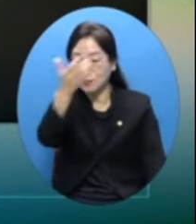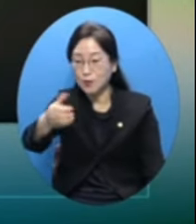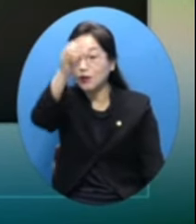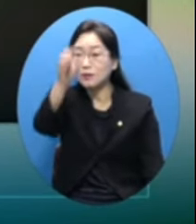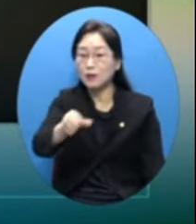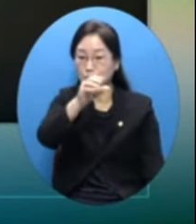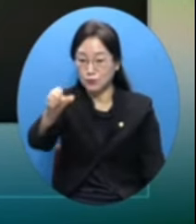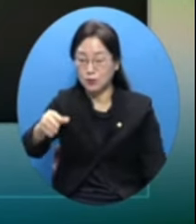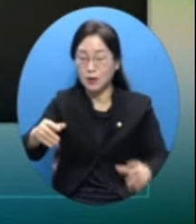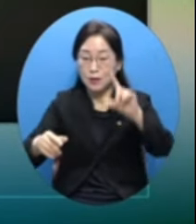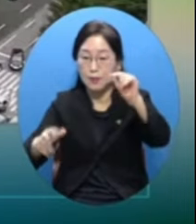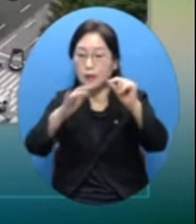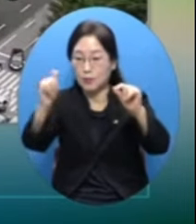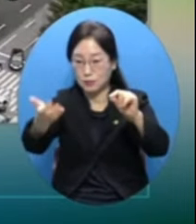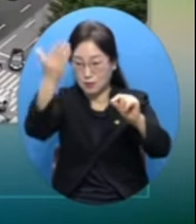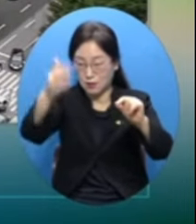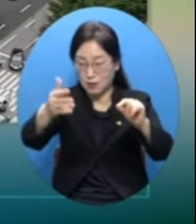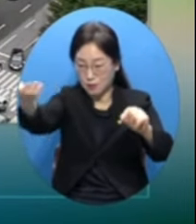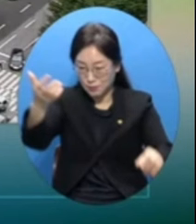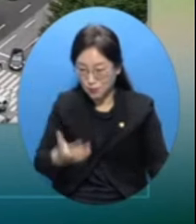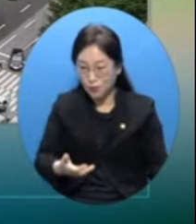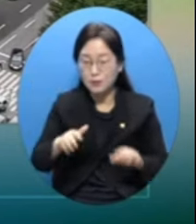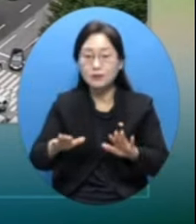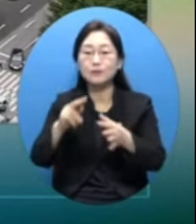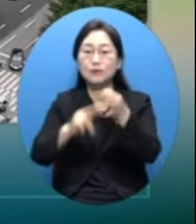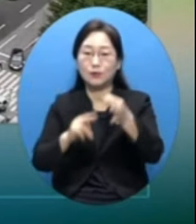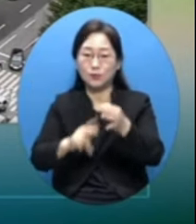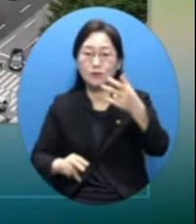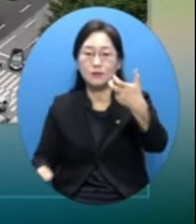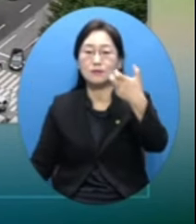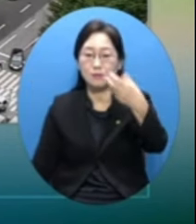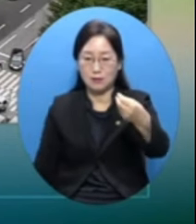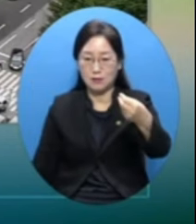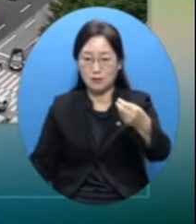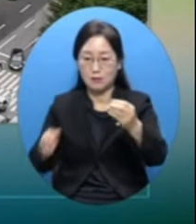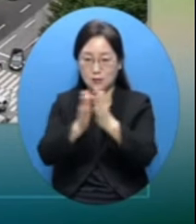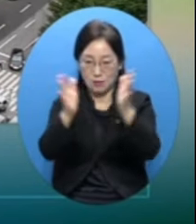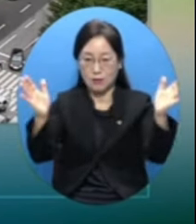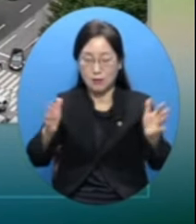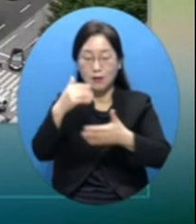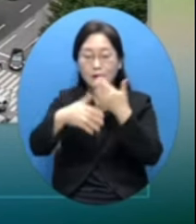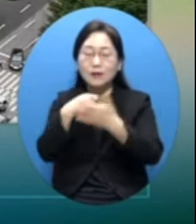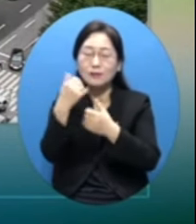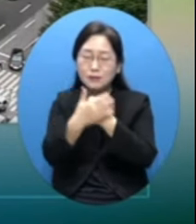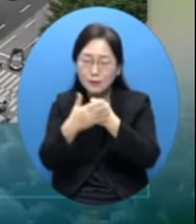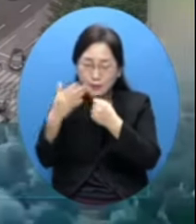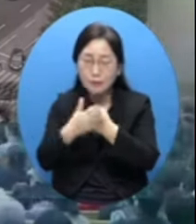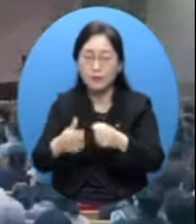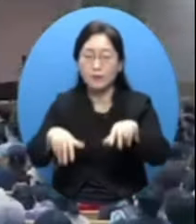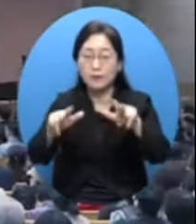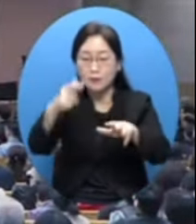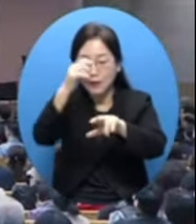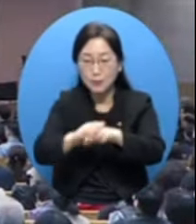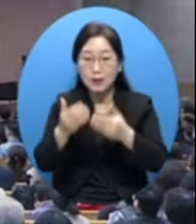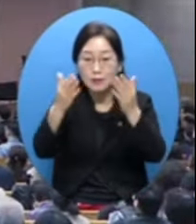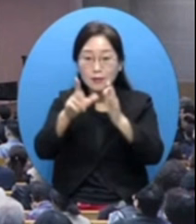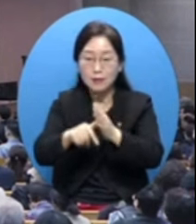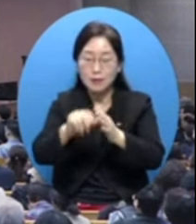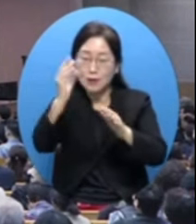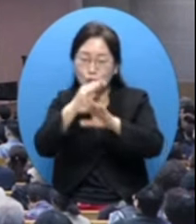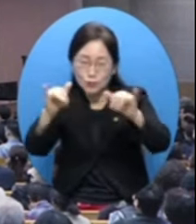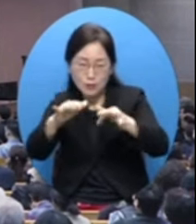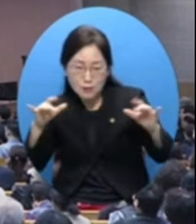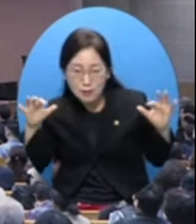넘어서게 되었고 여의도로 와서 70만 시대를 열었던 것입니다. 하나님의 은혜입니다. 우리가 예배드릴 때 성들이 구름대까지